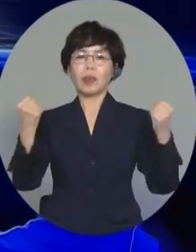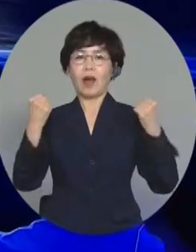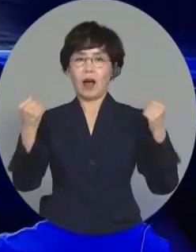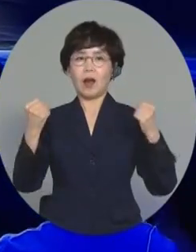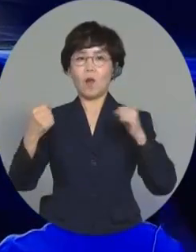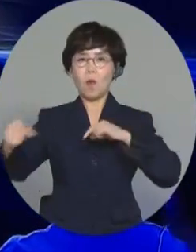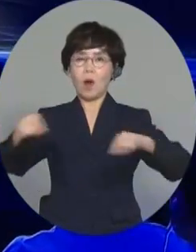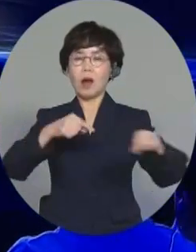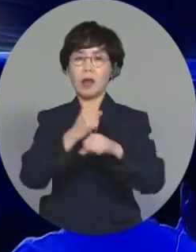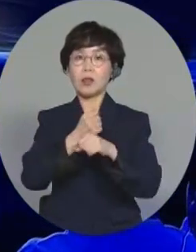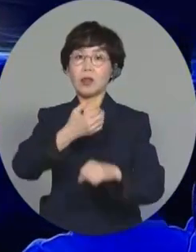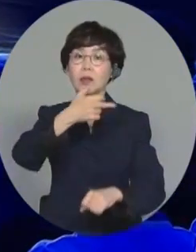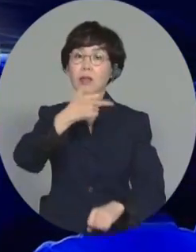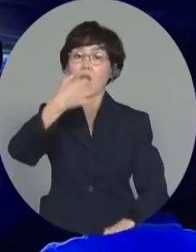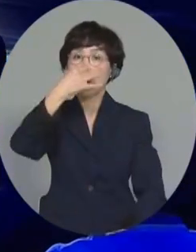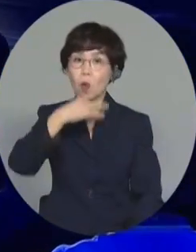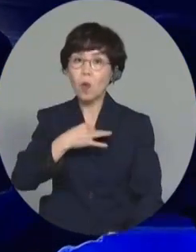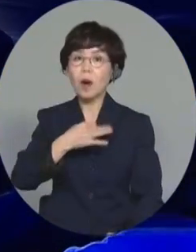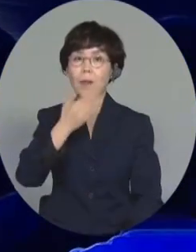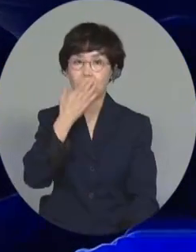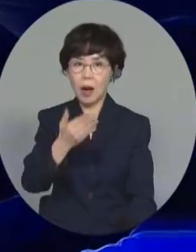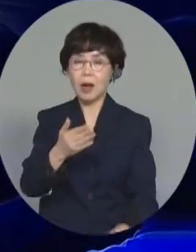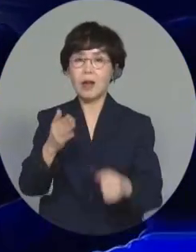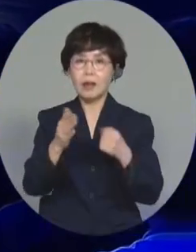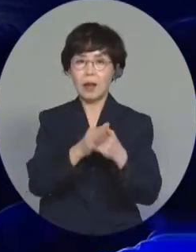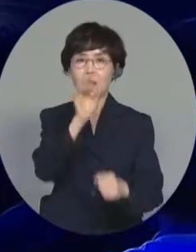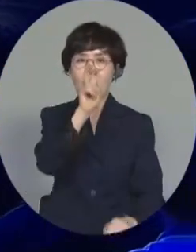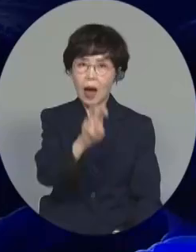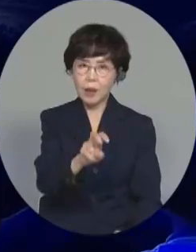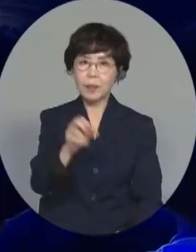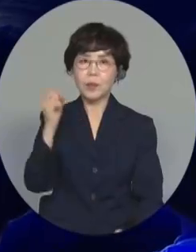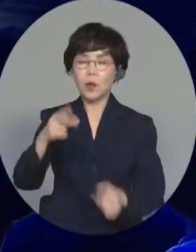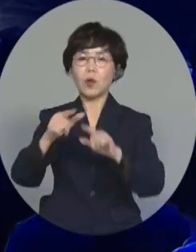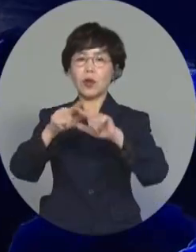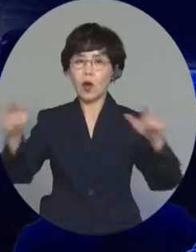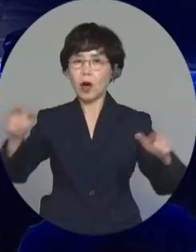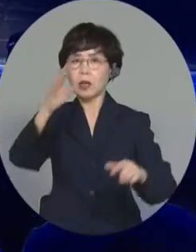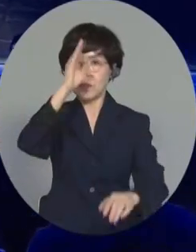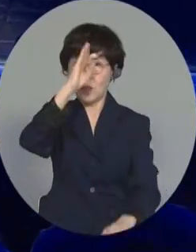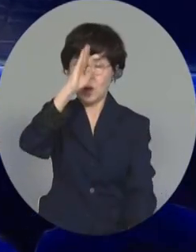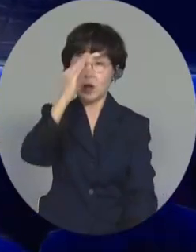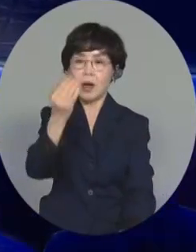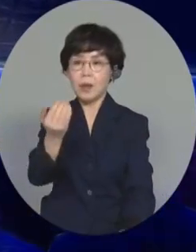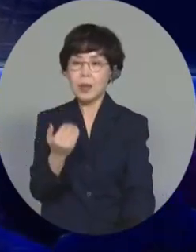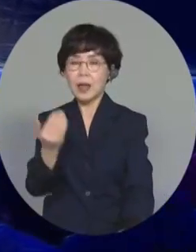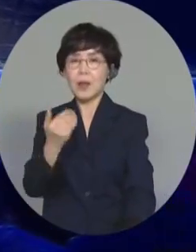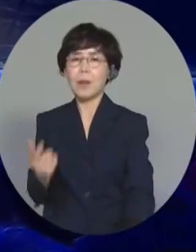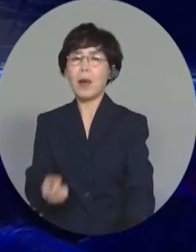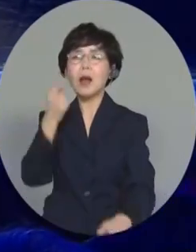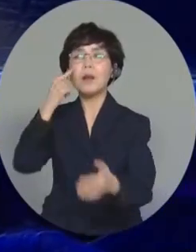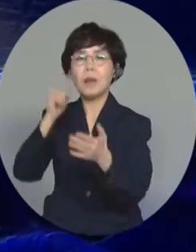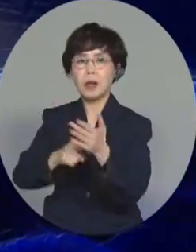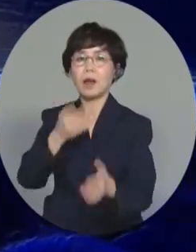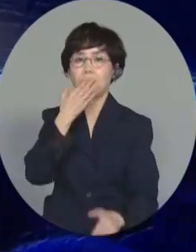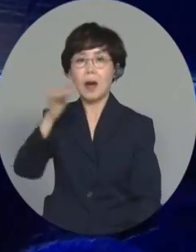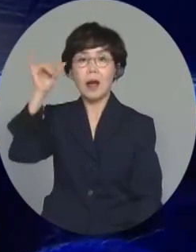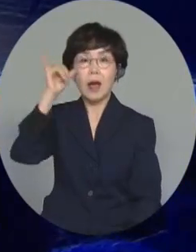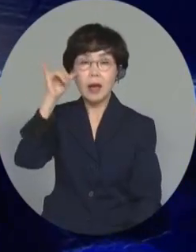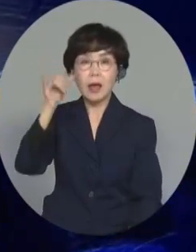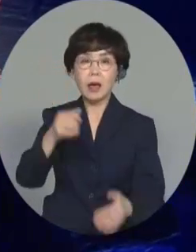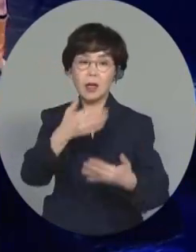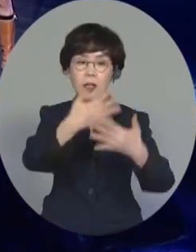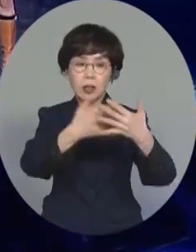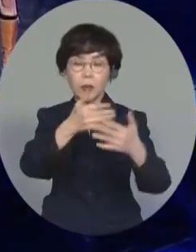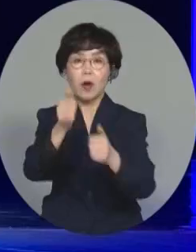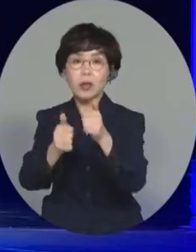큰 효과를 볼 수가 있습니다. 그래서 암을 비롯한 여러 가지 질환을 조기에 발견할 수 있습니다. AI는 시뮬레이션 할 수